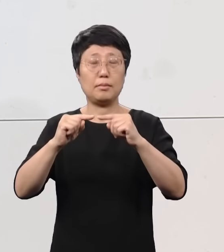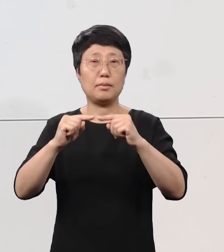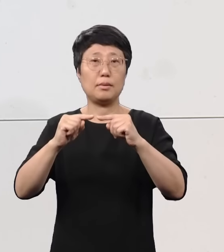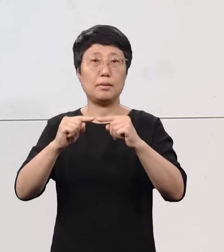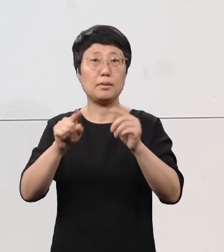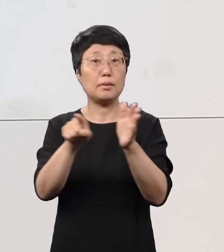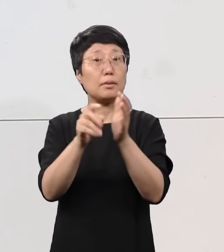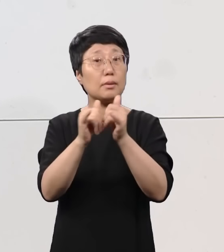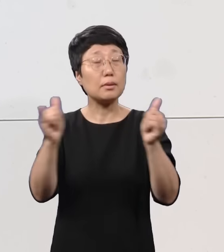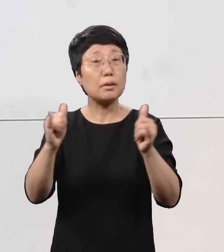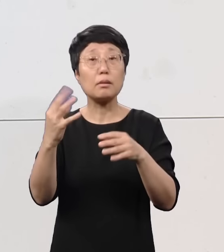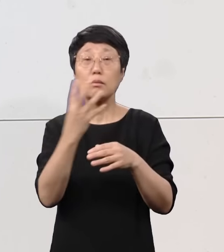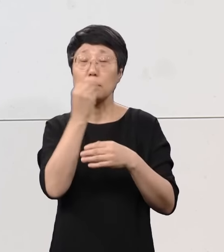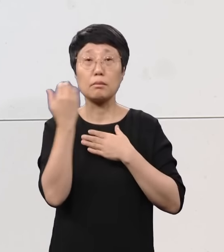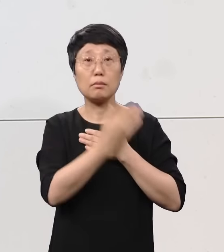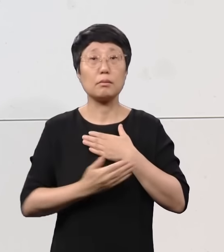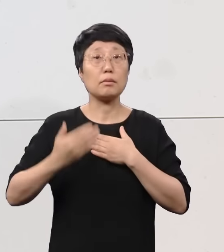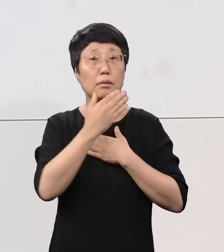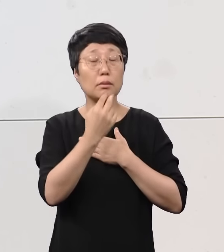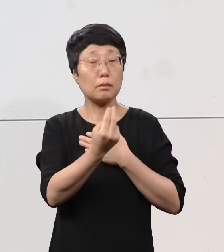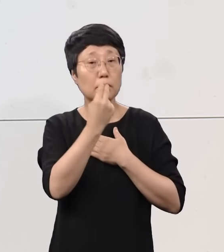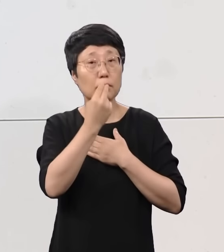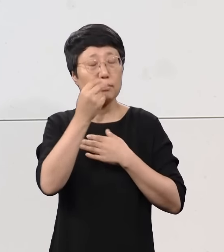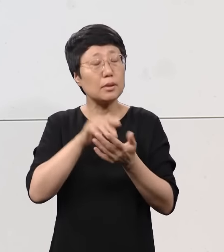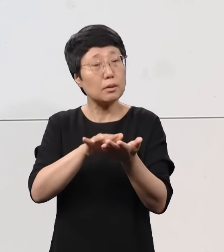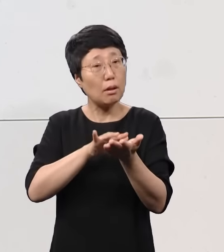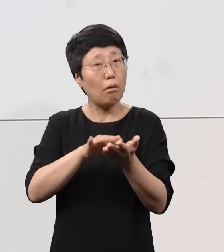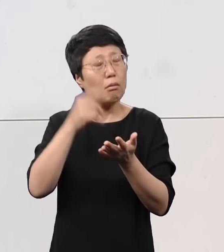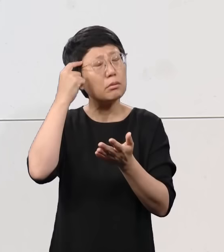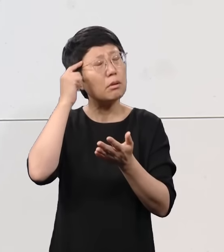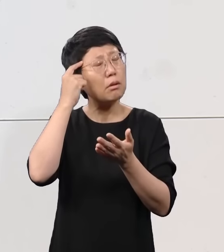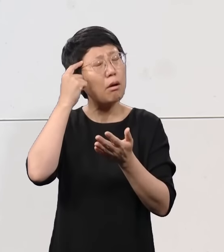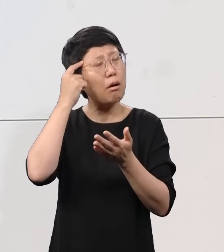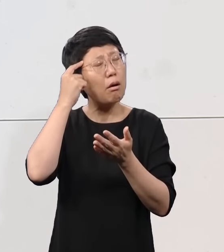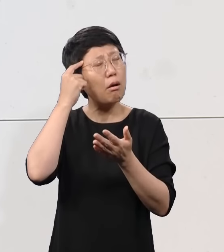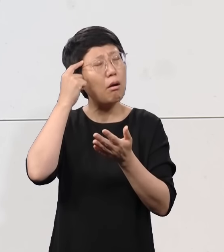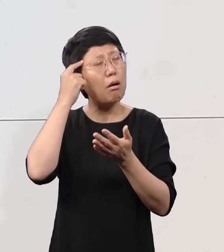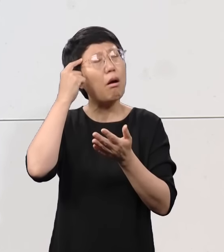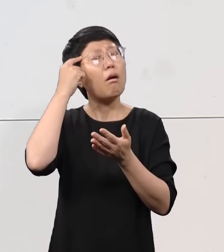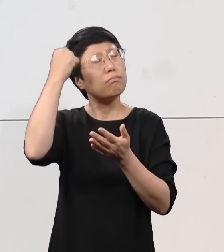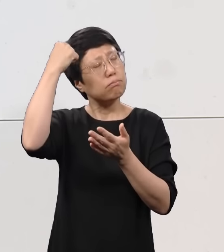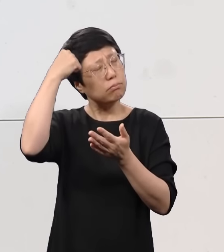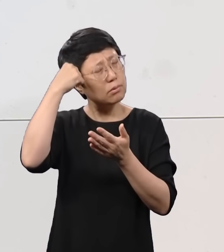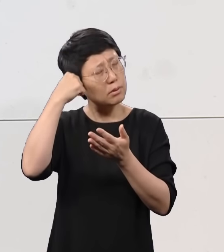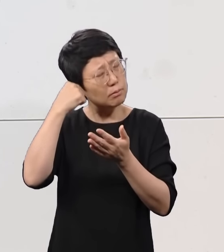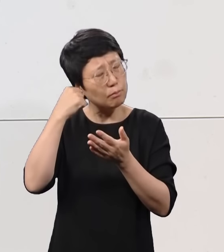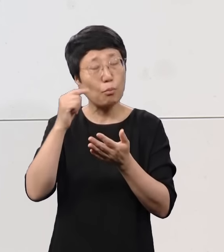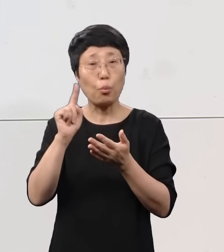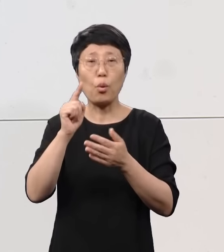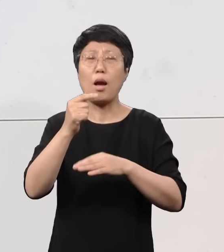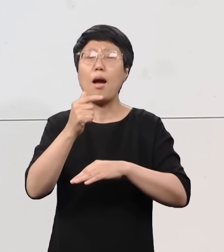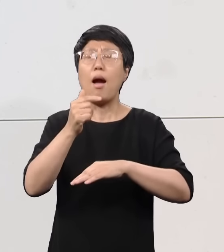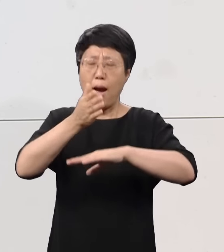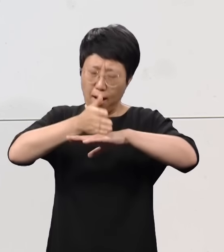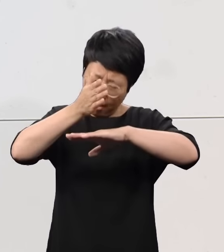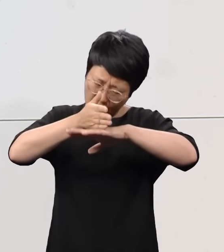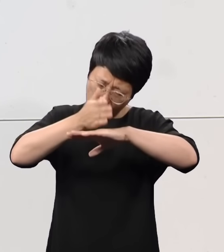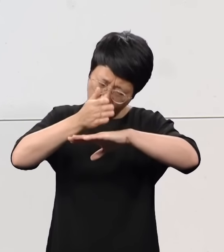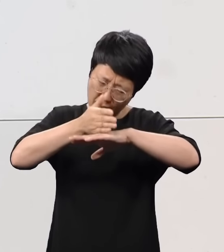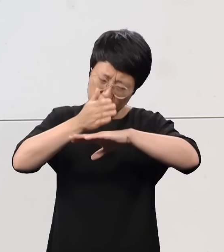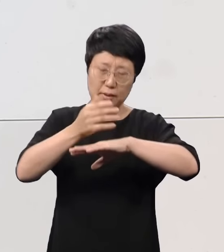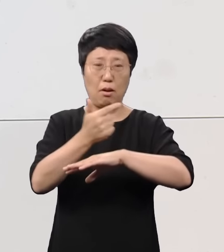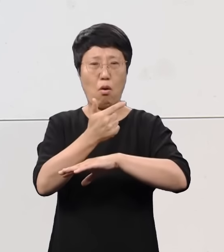성체는 생명 이야기라는 생각을 해보면 너무나 감사하게 여겼으면 감사하게